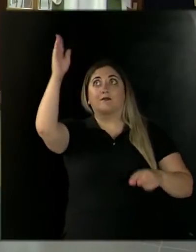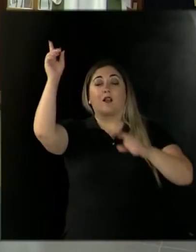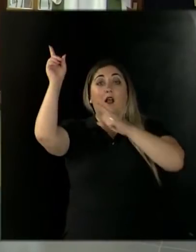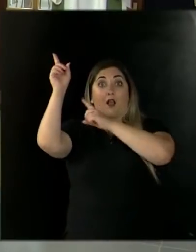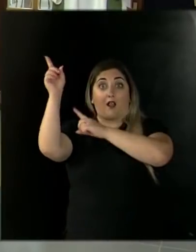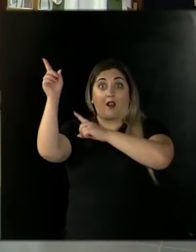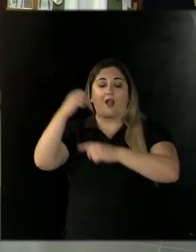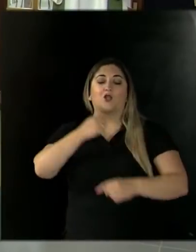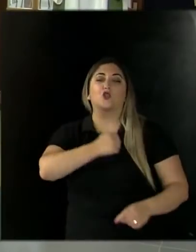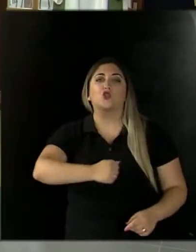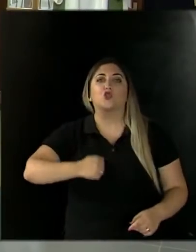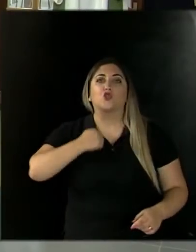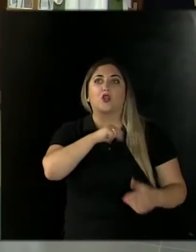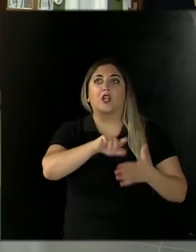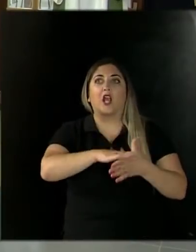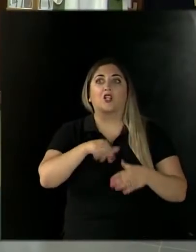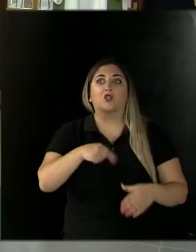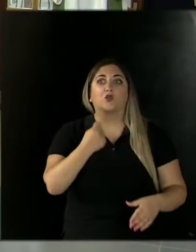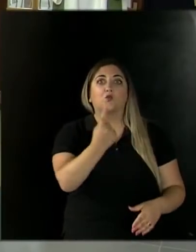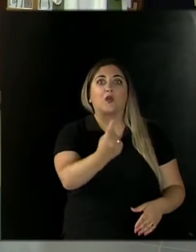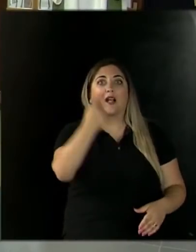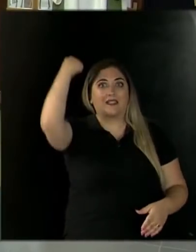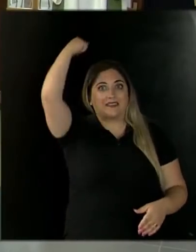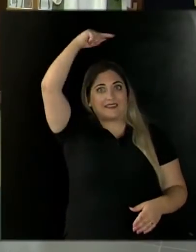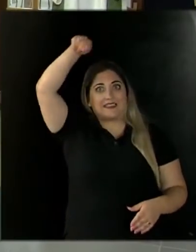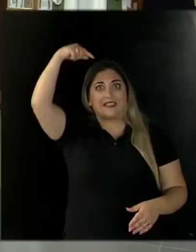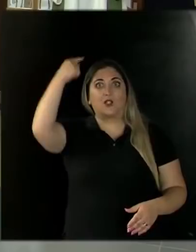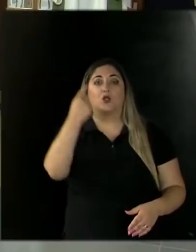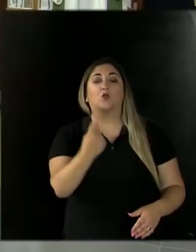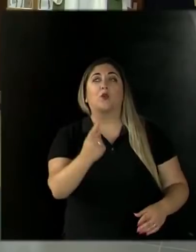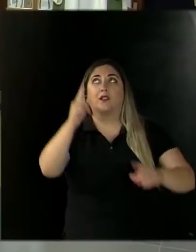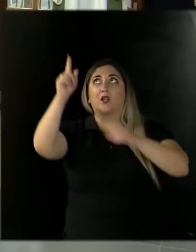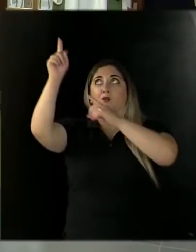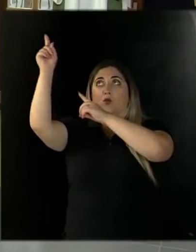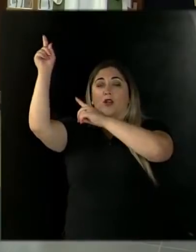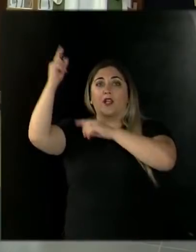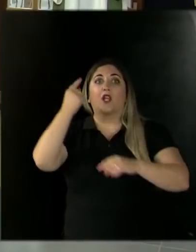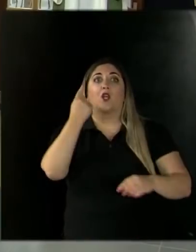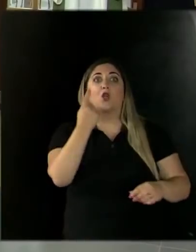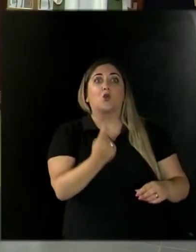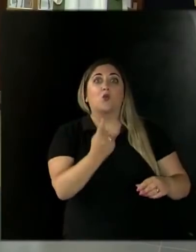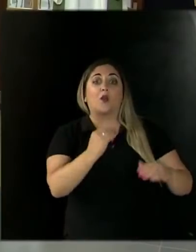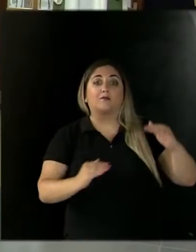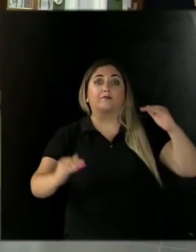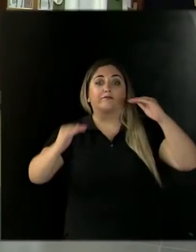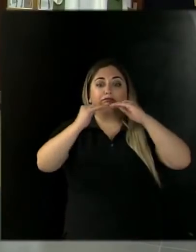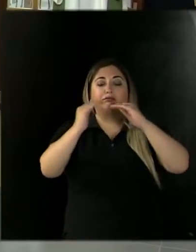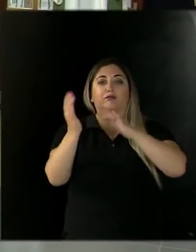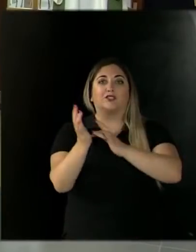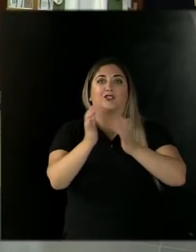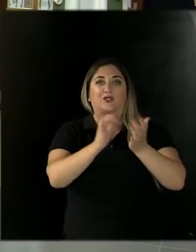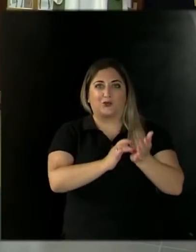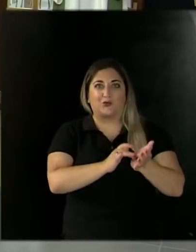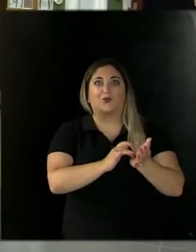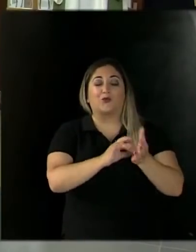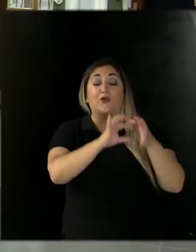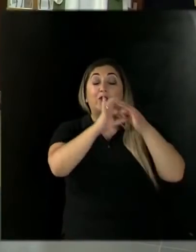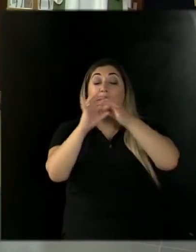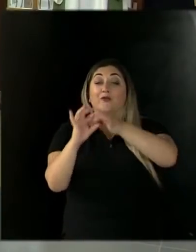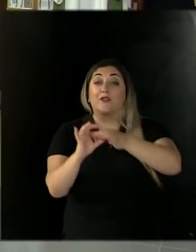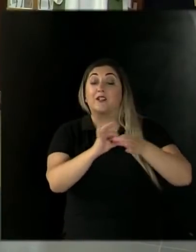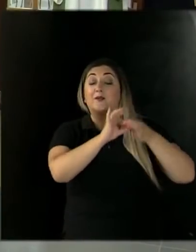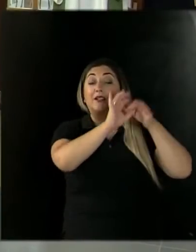tal-Missier ħenna lina. Għaliex int waħdek Quddies, int waħdek mulej, int waħdek il-għoli Ġesu